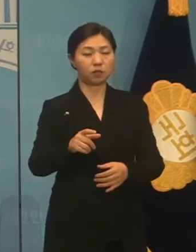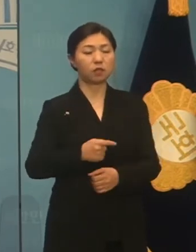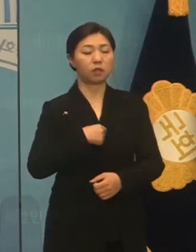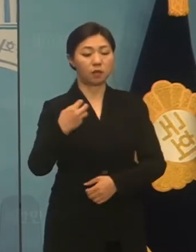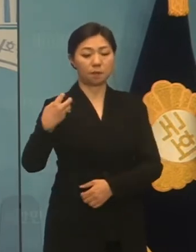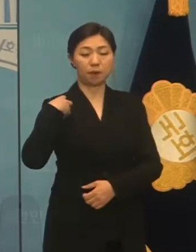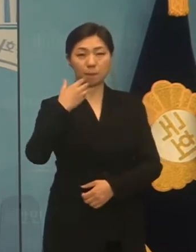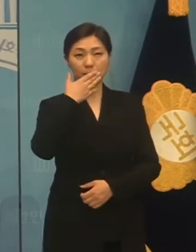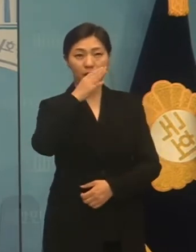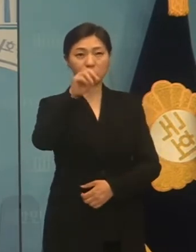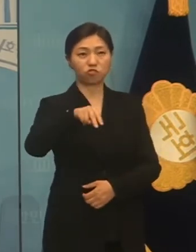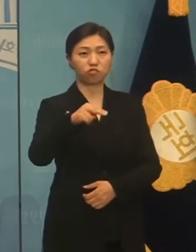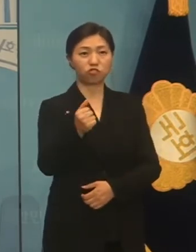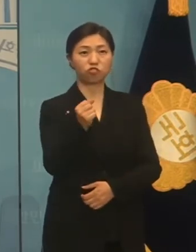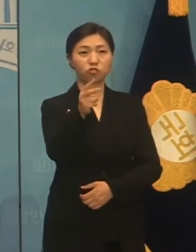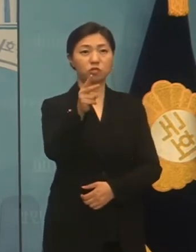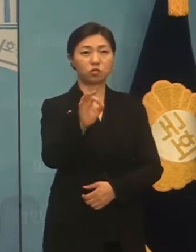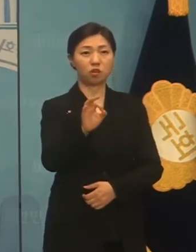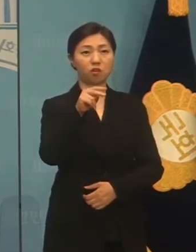정권교체 반드시 이뤄내겠습니다.